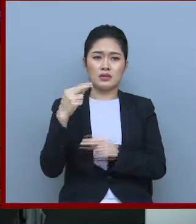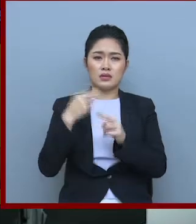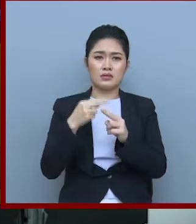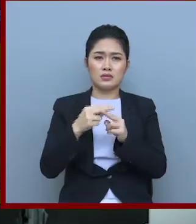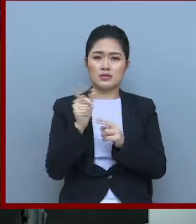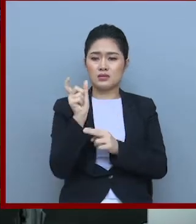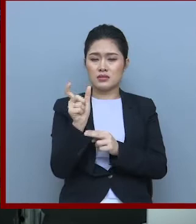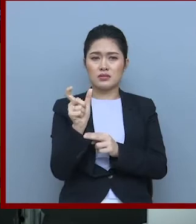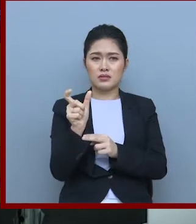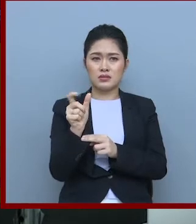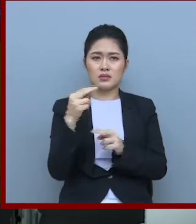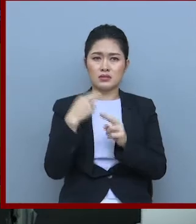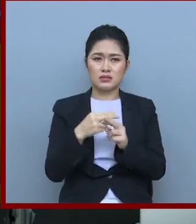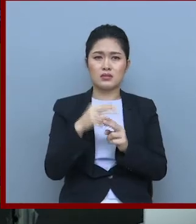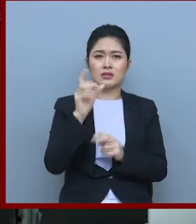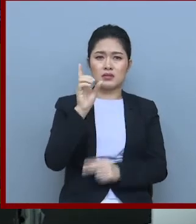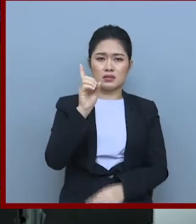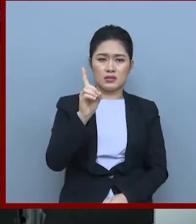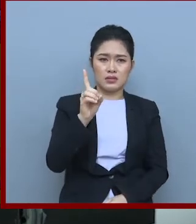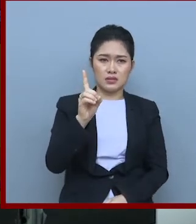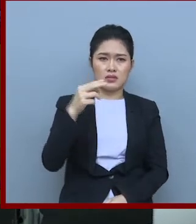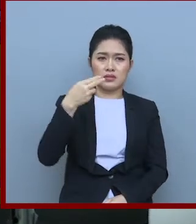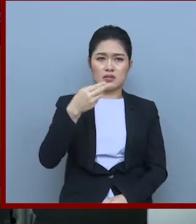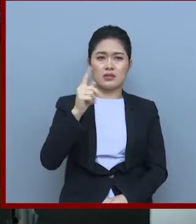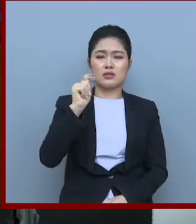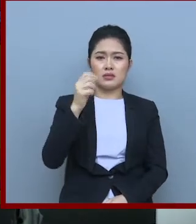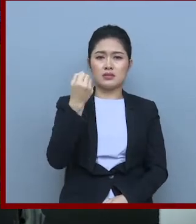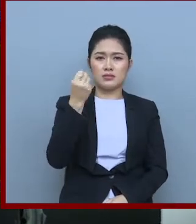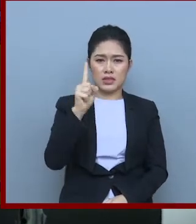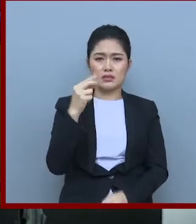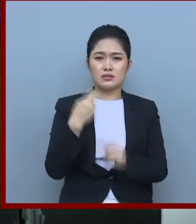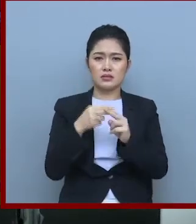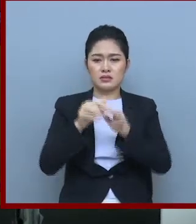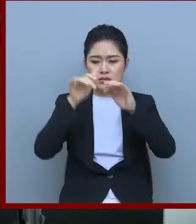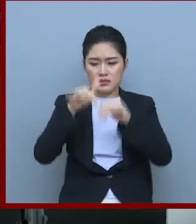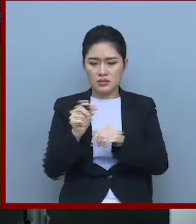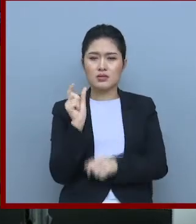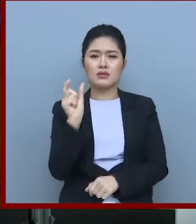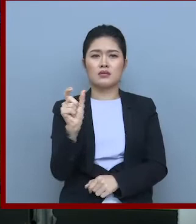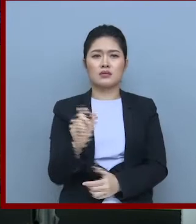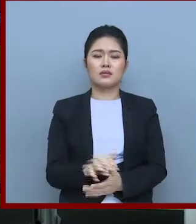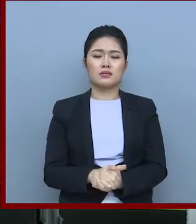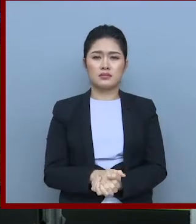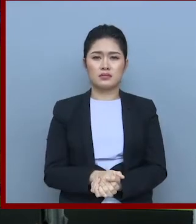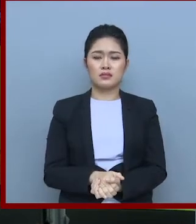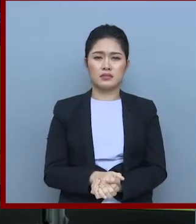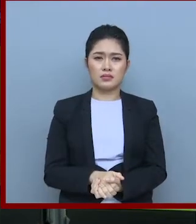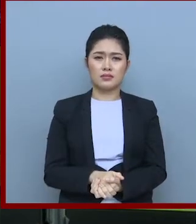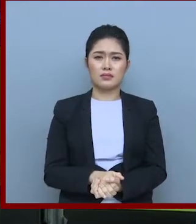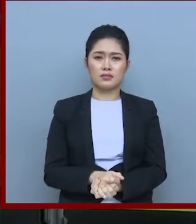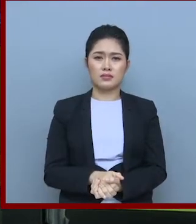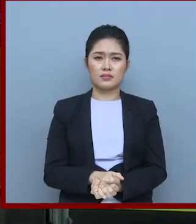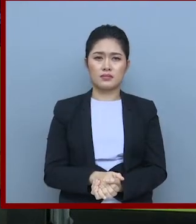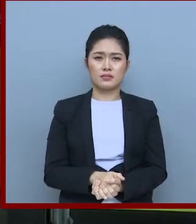ให้ชื่อรุ่นไปนะครับบอกว่าเป็น DHT 11นะครับตรงนี้ได้เลยนะครับในส่วนเซตอัพก็คื